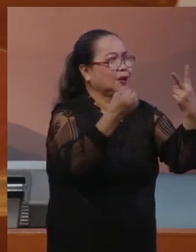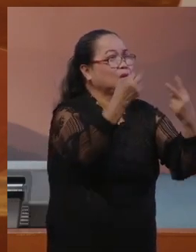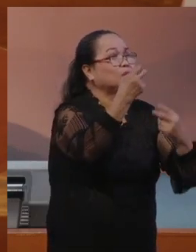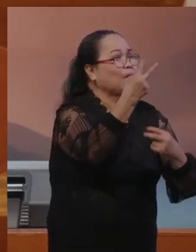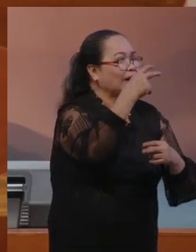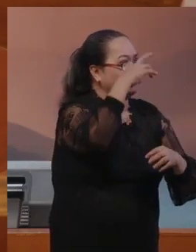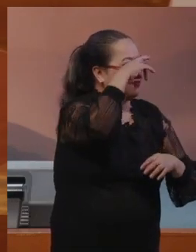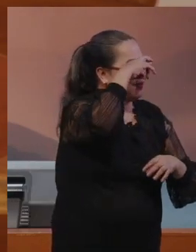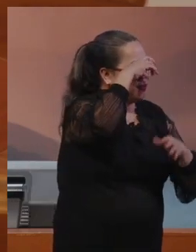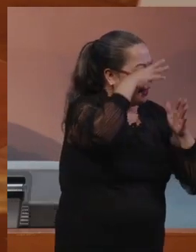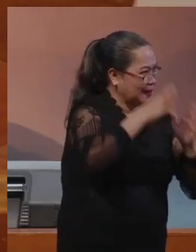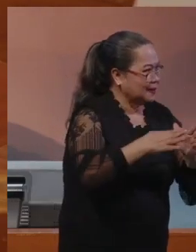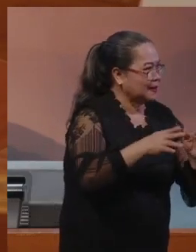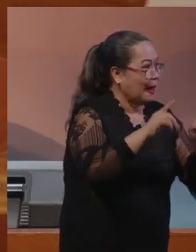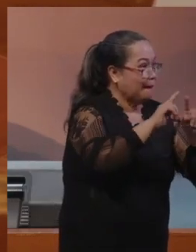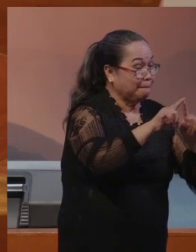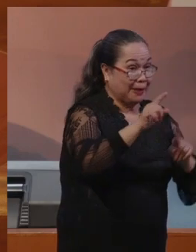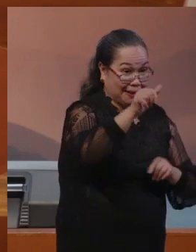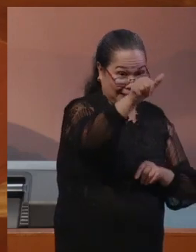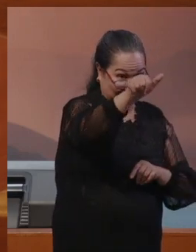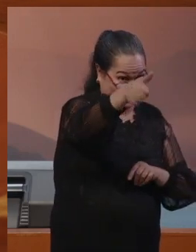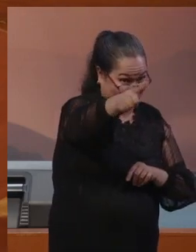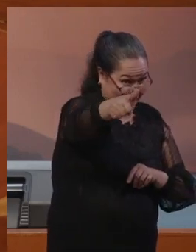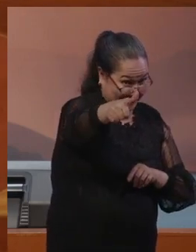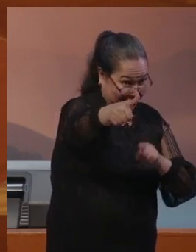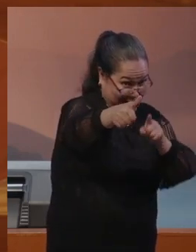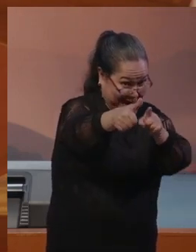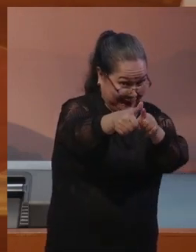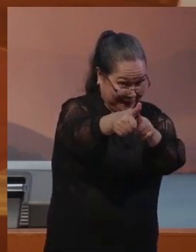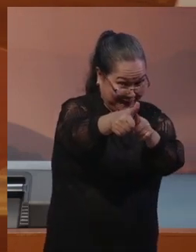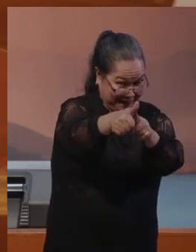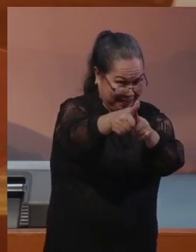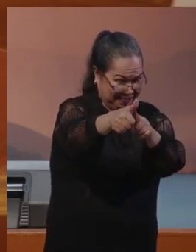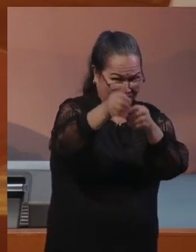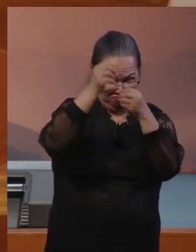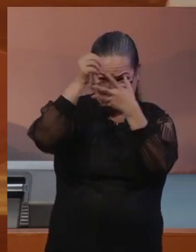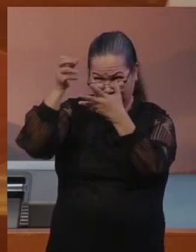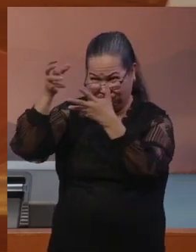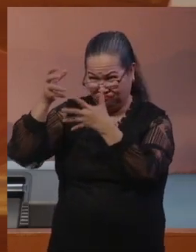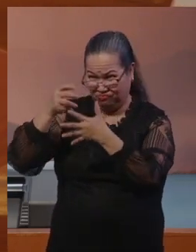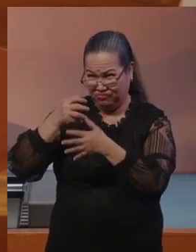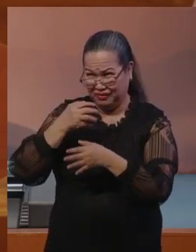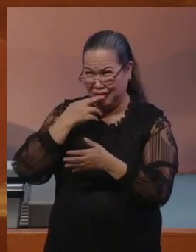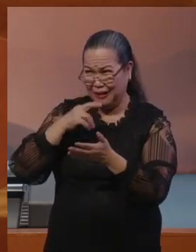spies. Pero yung 10, nagbigay ng masamang majority